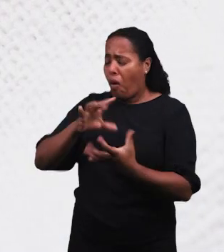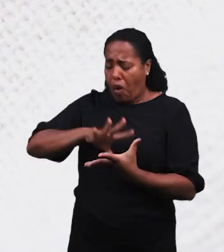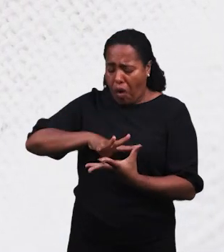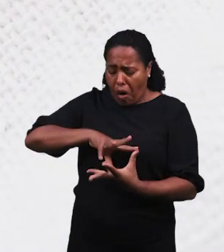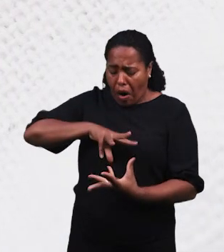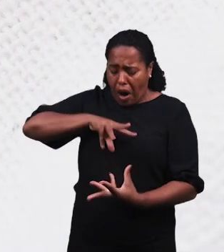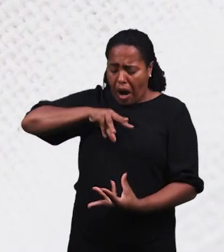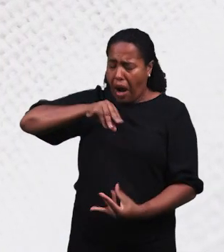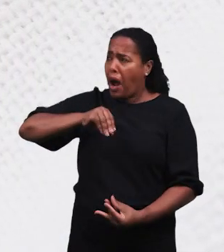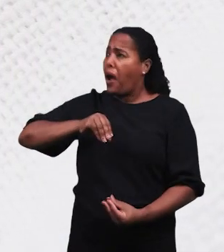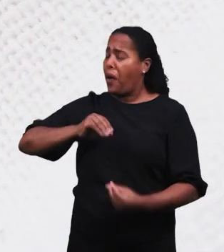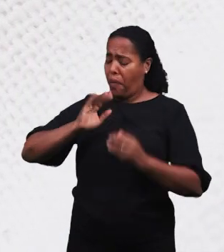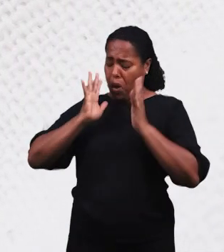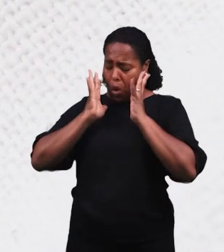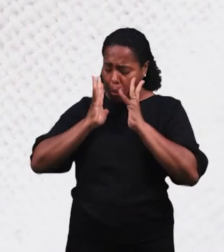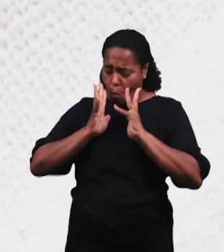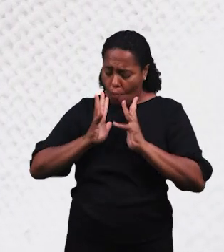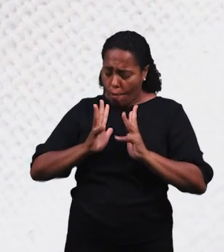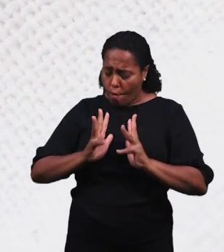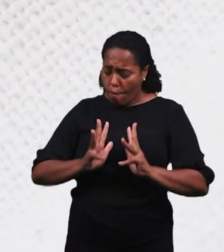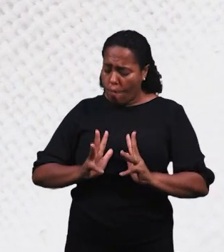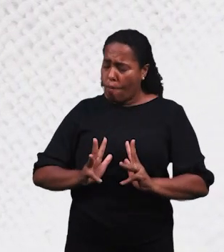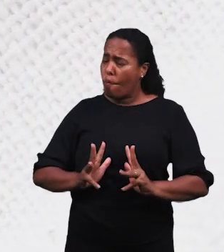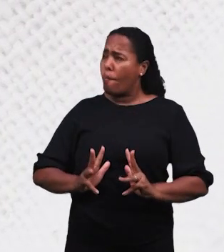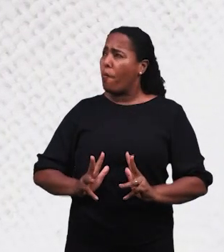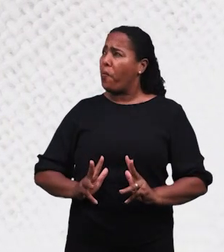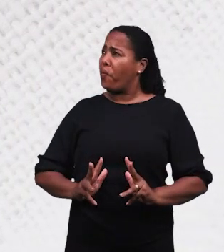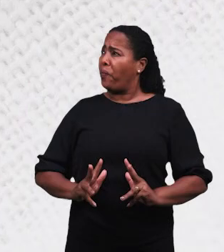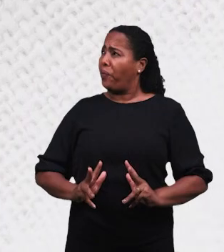И Ты очистишь душу мою.